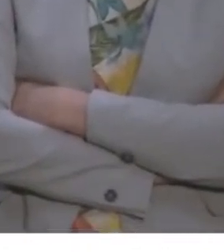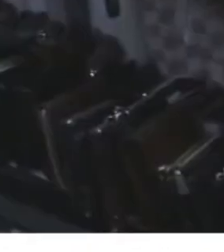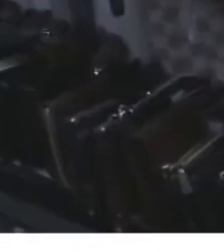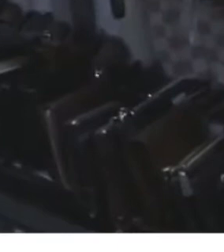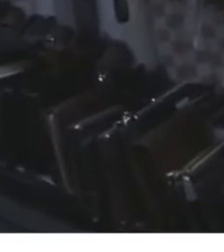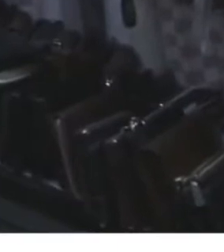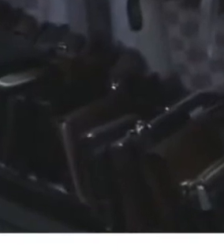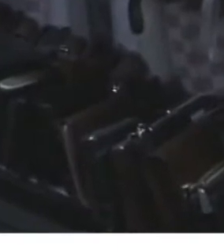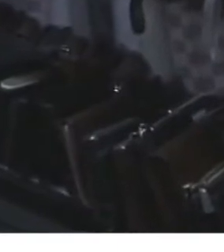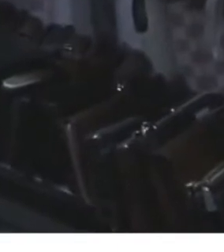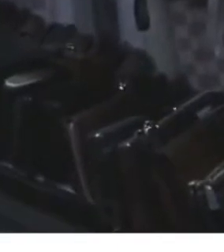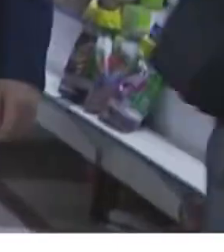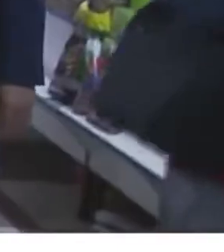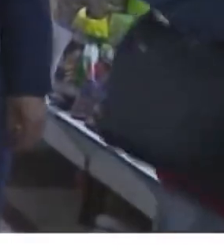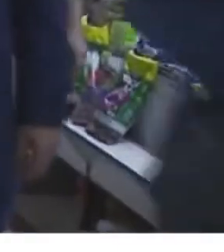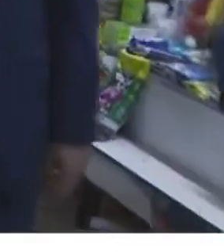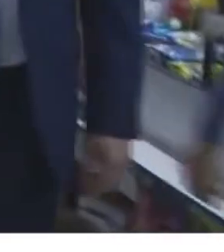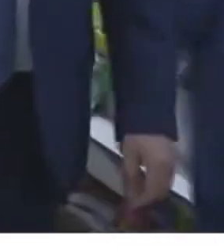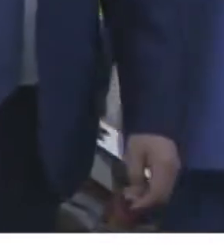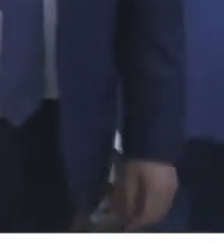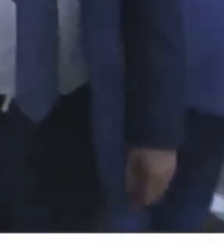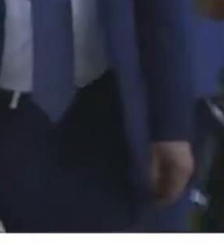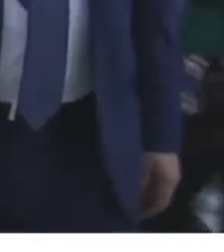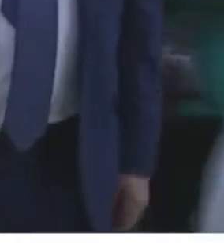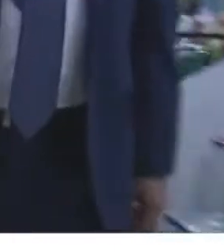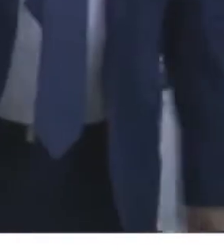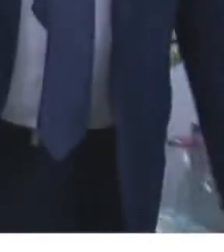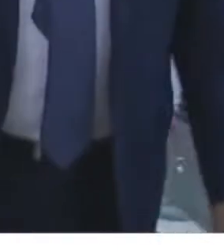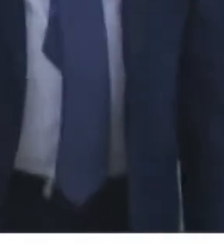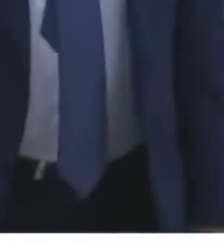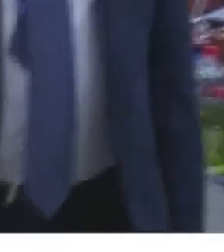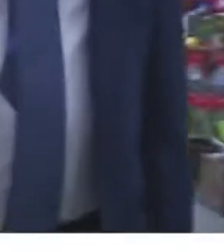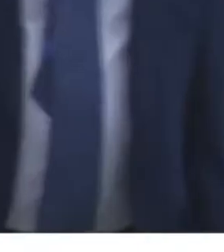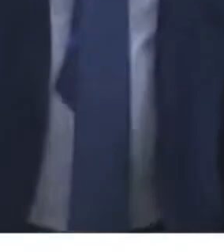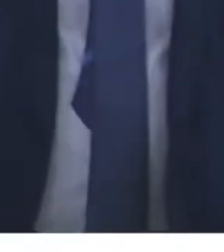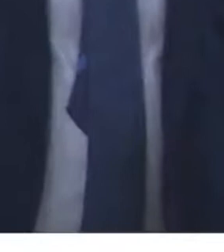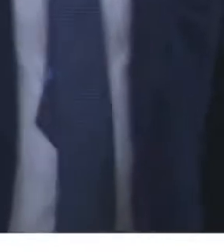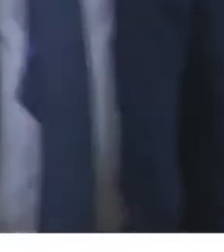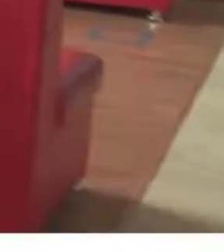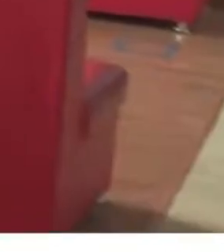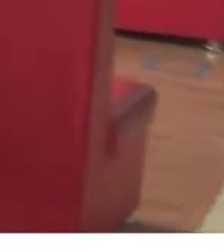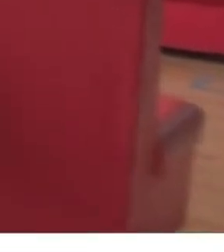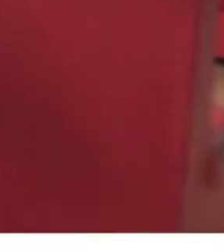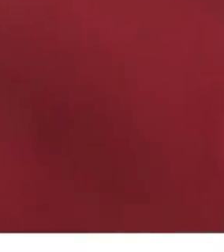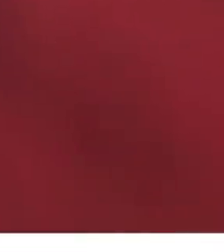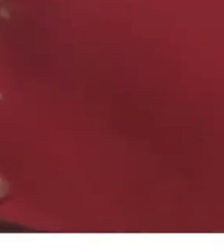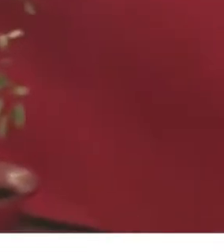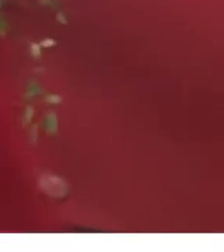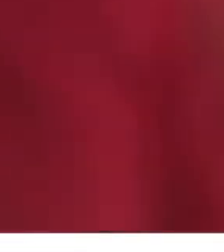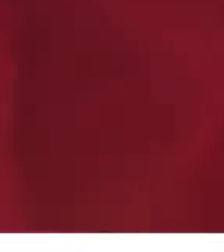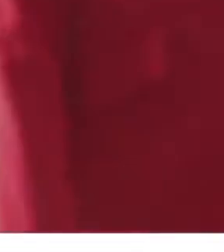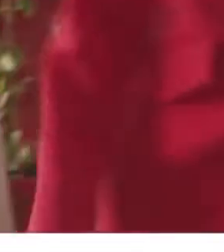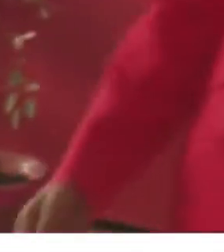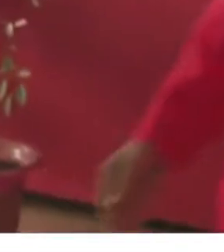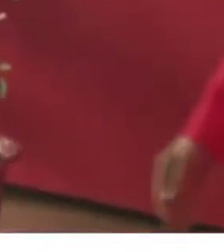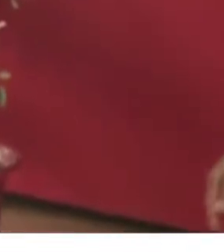счетчиками, да. Сондай-ақ үкімет басшысының орынбасары базарлардың кіреберісінде дезинфекциялық ерітінді себетін туннель қоюды тапсырды. Бұдан соң Ералы